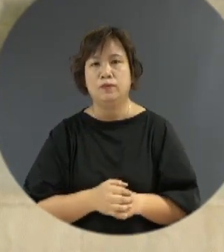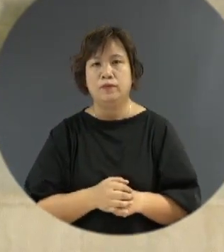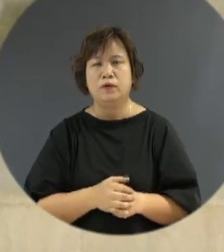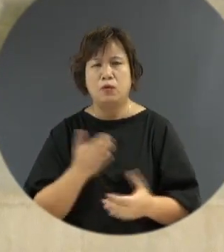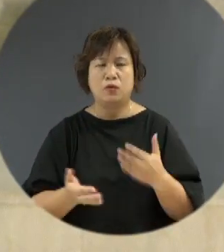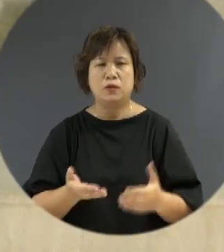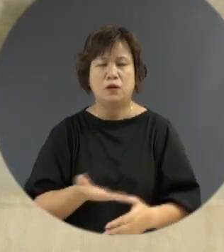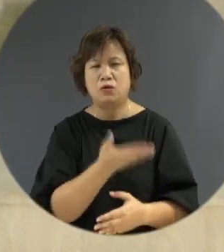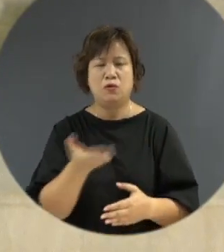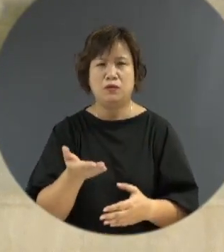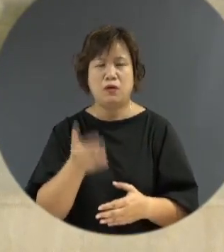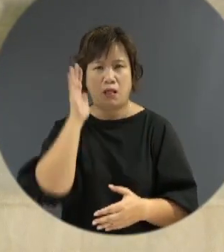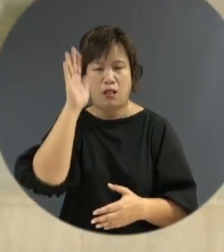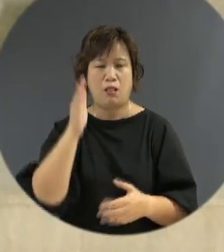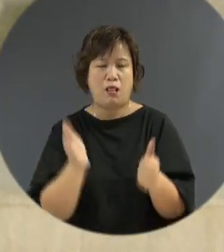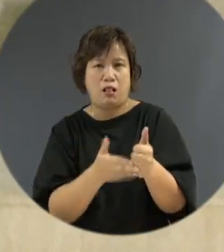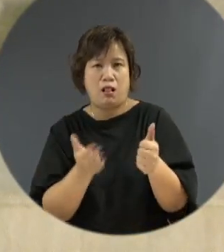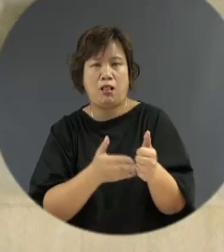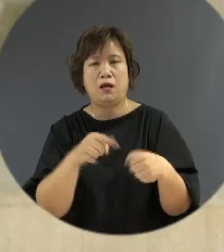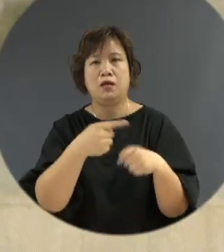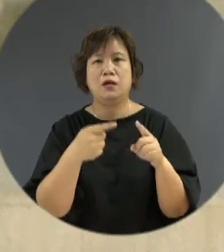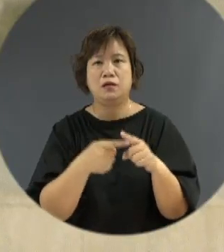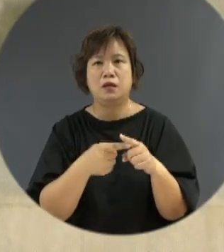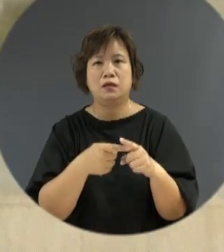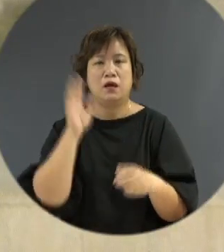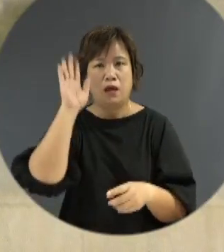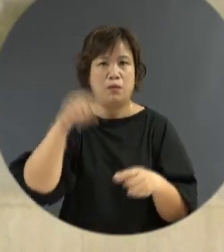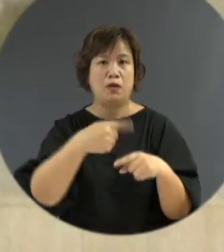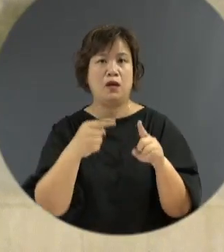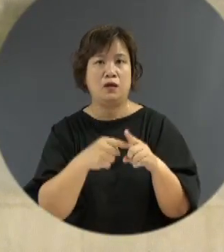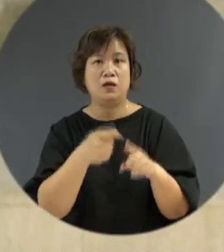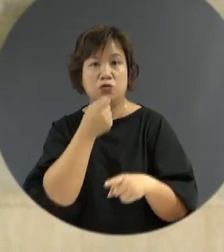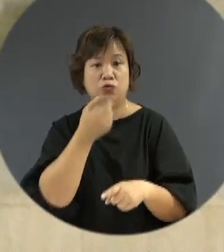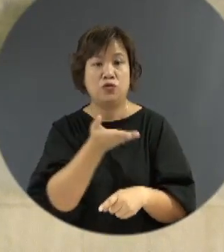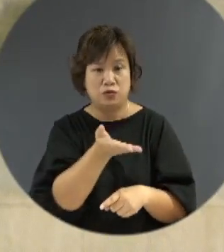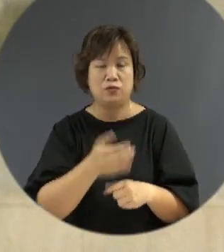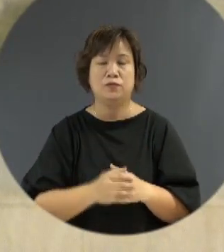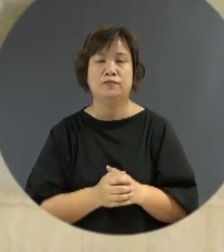他们想讨好别人，希望别人对他们有好感而已。